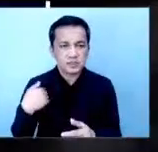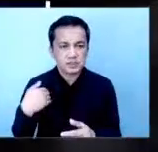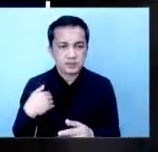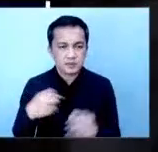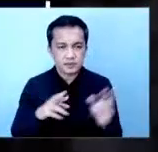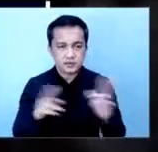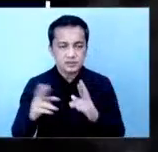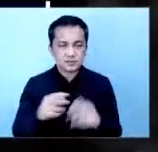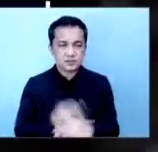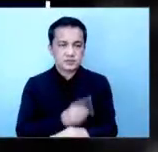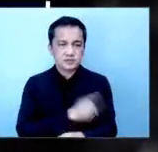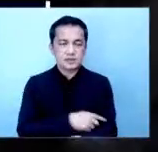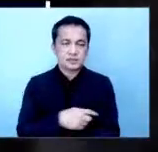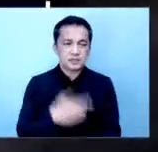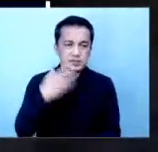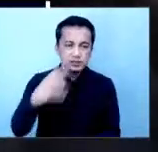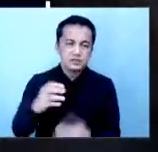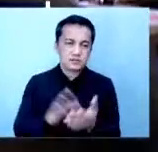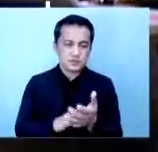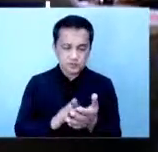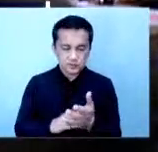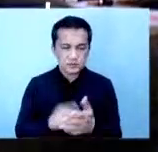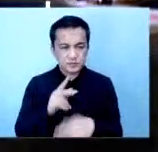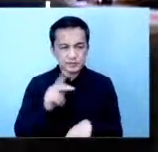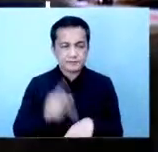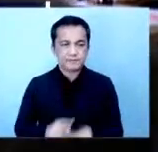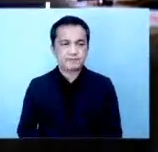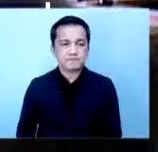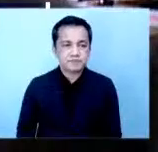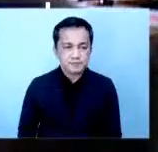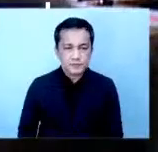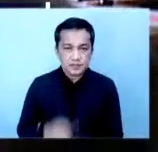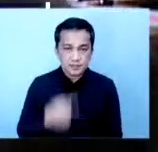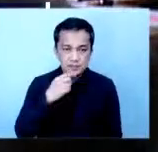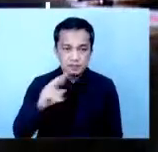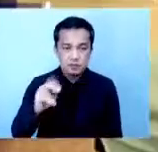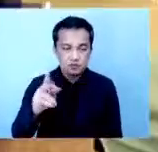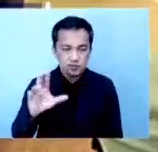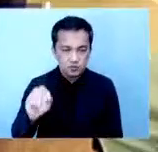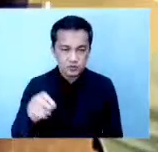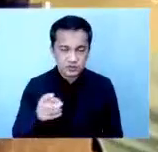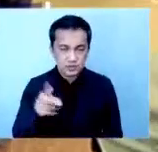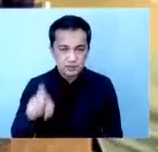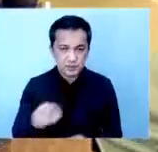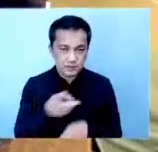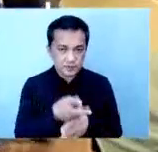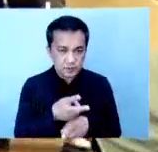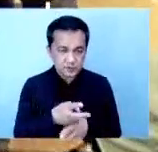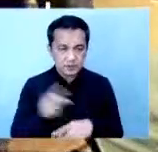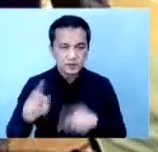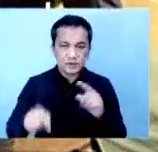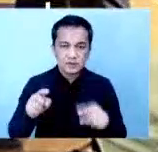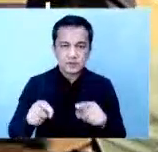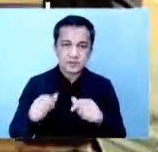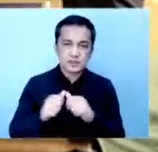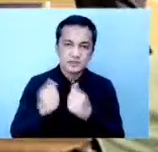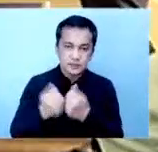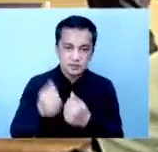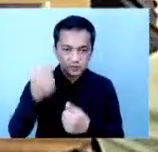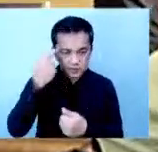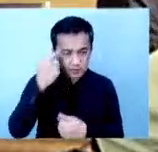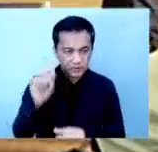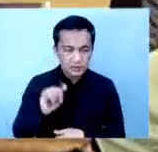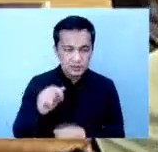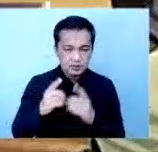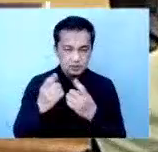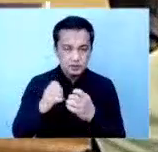sa matinding init ang mga paaralan sa bansa. Giit ni Romulo, dapat ding pagtuunan ng pansin na iba't ibang ahensya ng gobyerno gaya ng DepEd